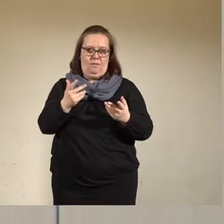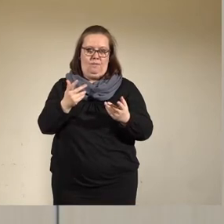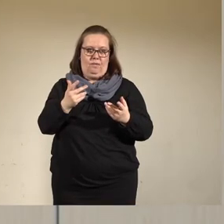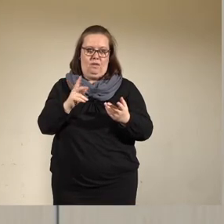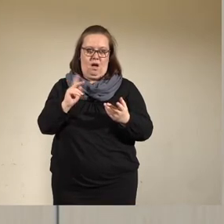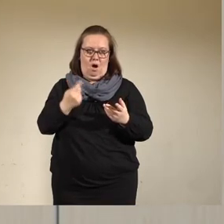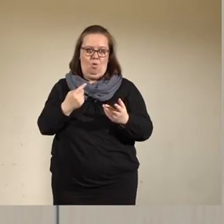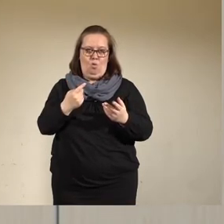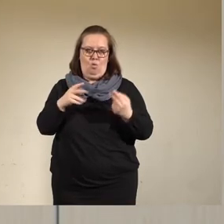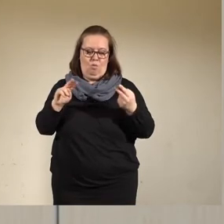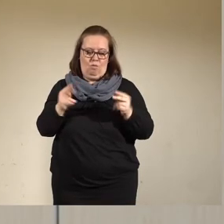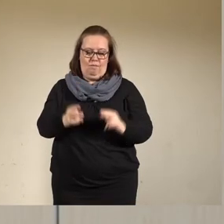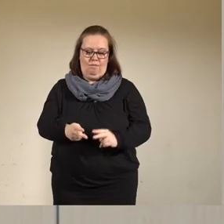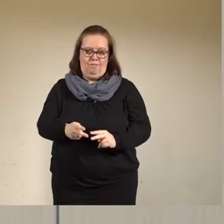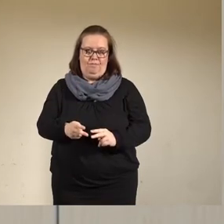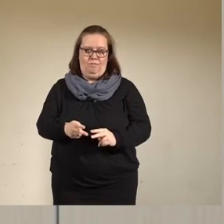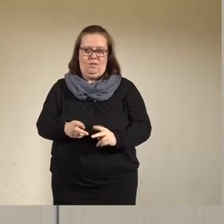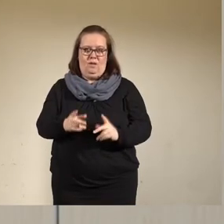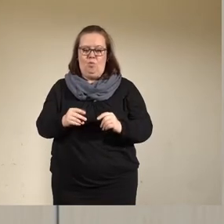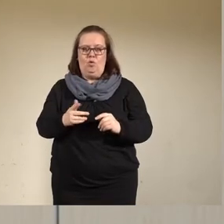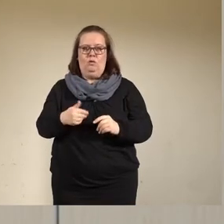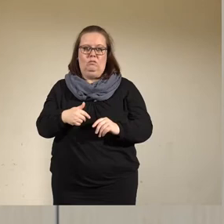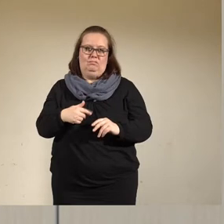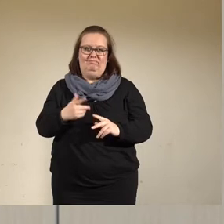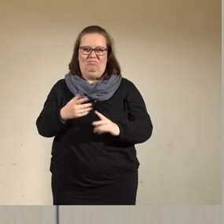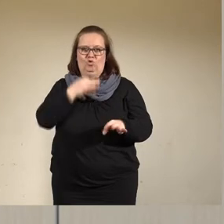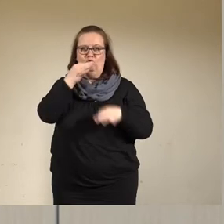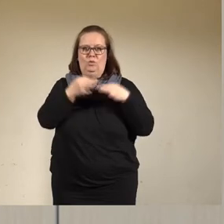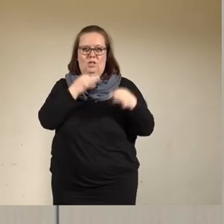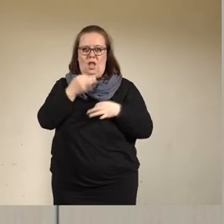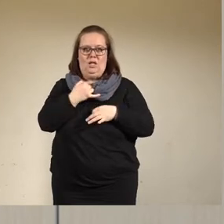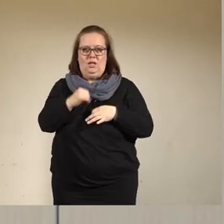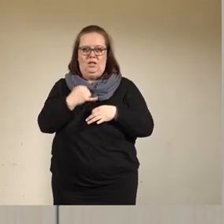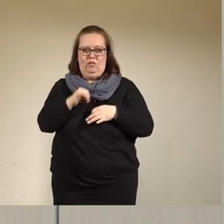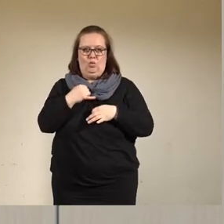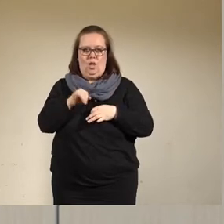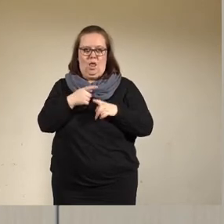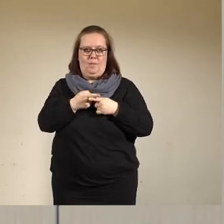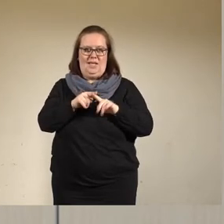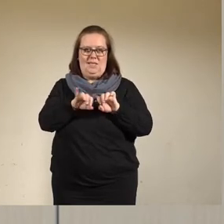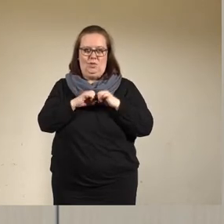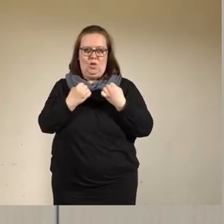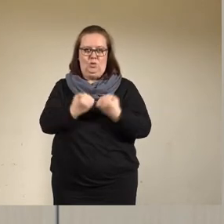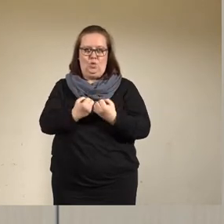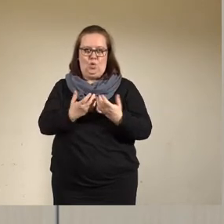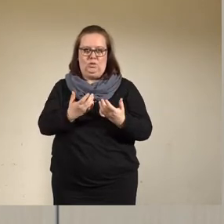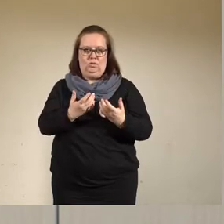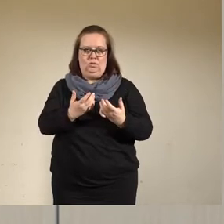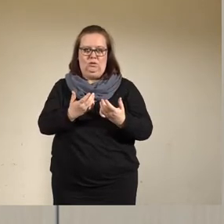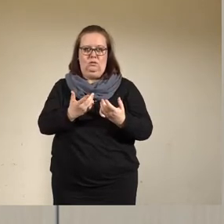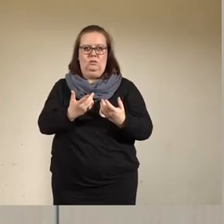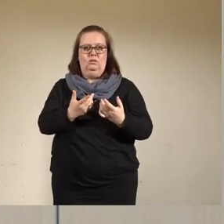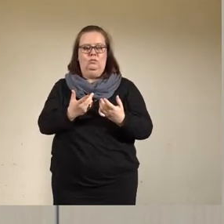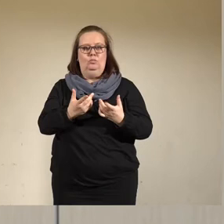auch noch mal zurückgehen, haben wir eine ganz besondere, ganz individuelle Mietsituation. Darüber reden